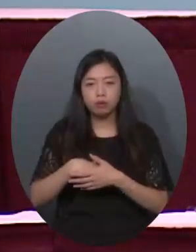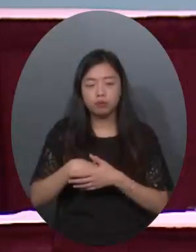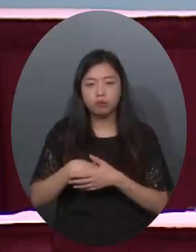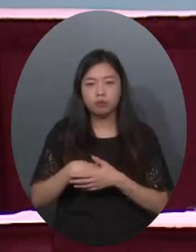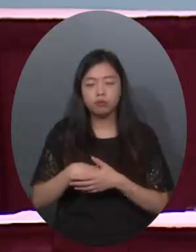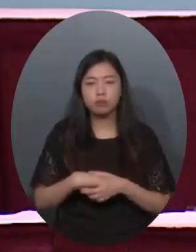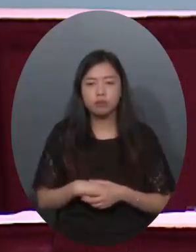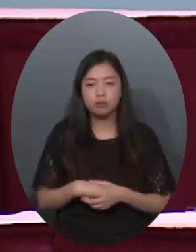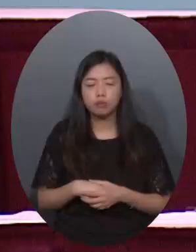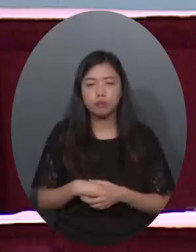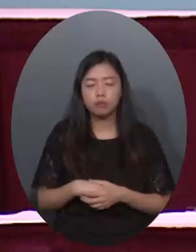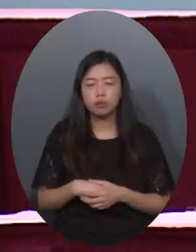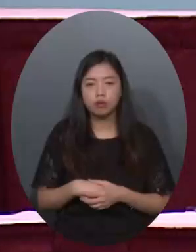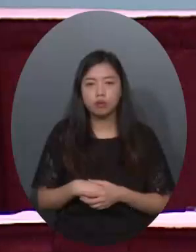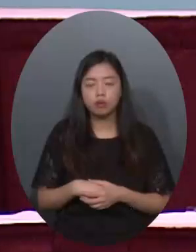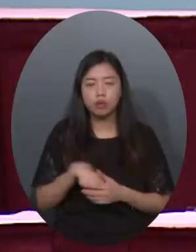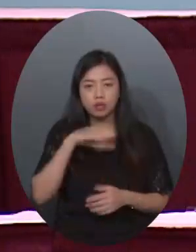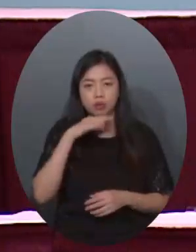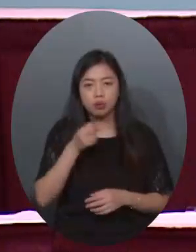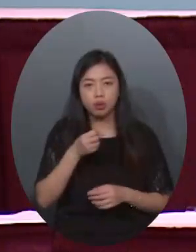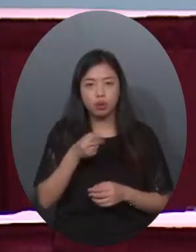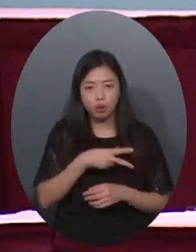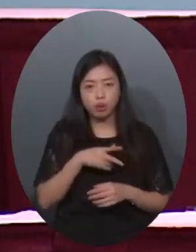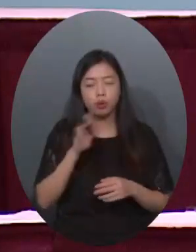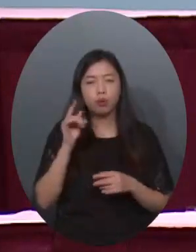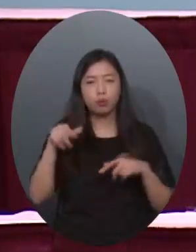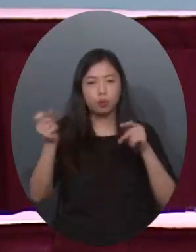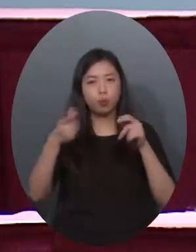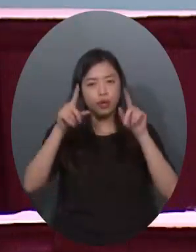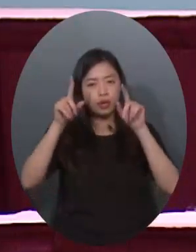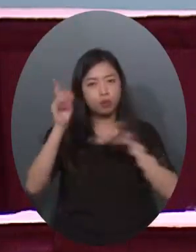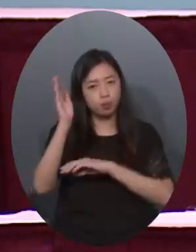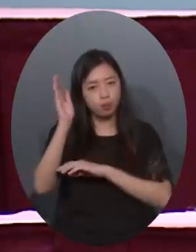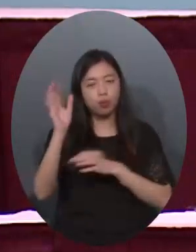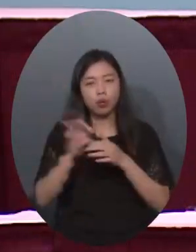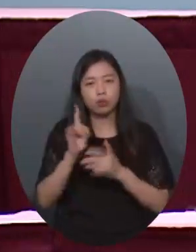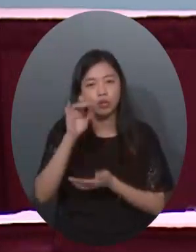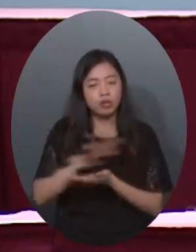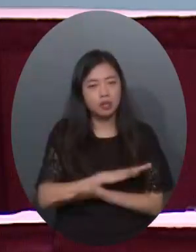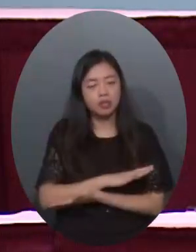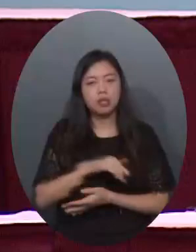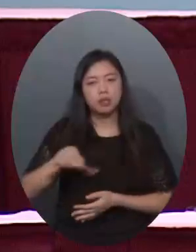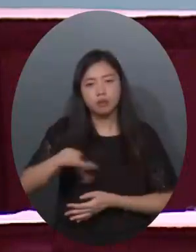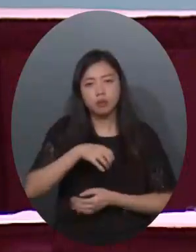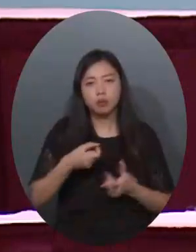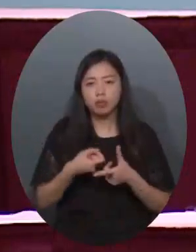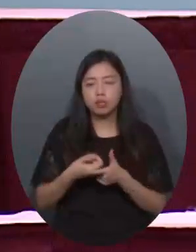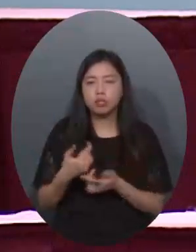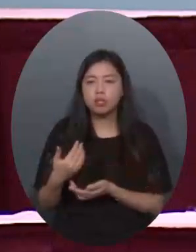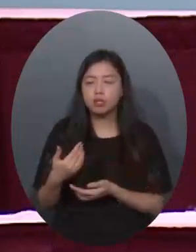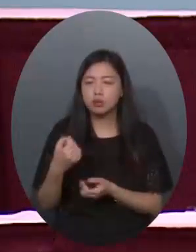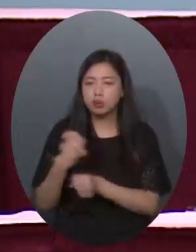後除了同大家簡略回報公司過去一年的業績，我亦會同大家分享公司的業務前